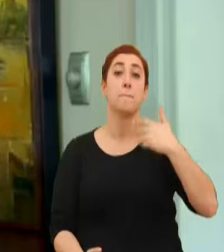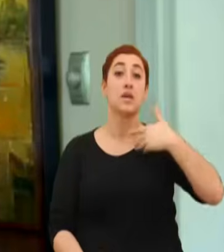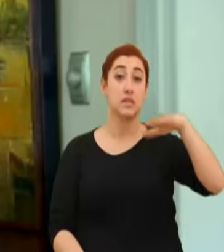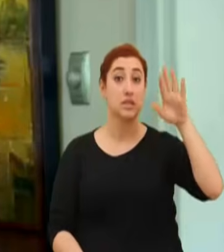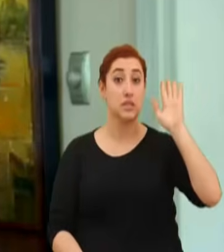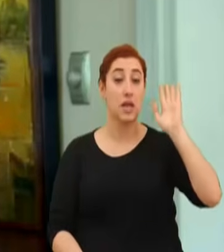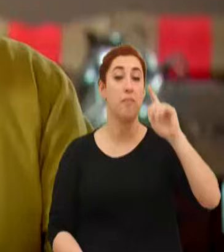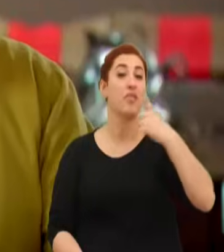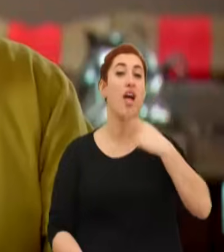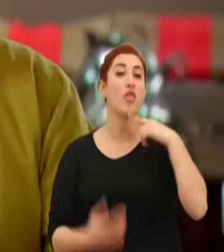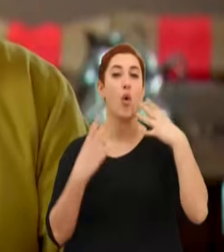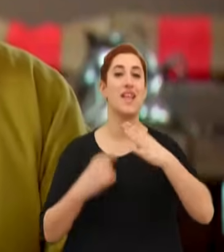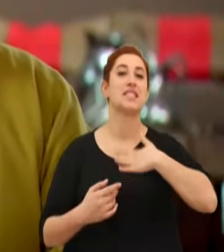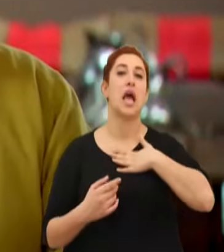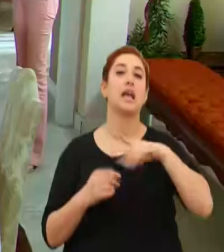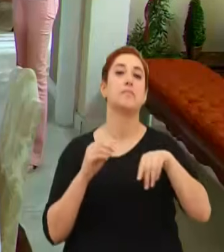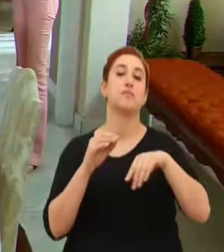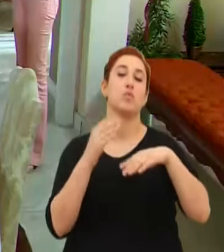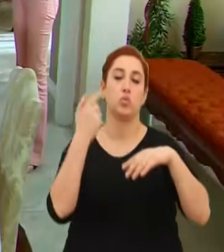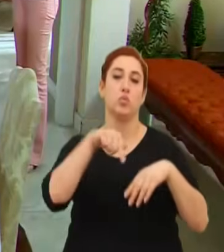atmaysam tatlıya olan saygımdandır.